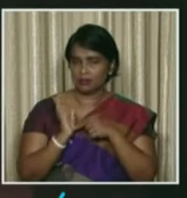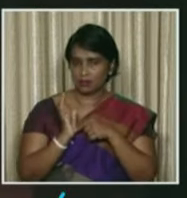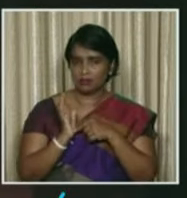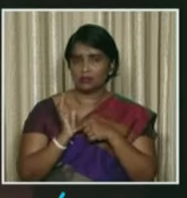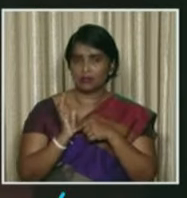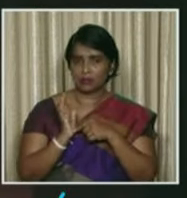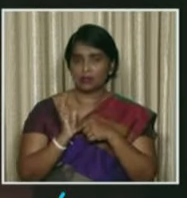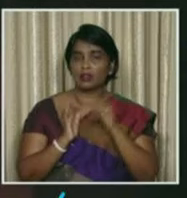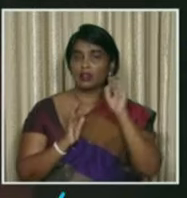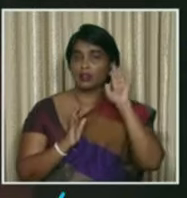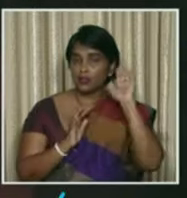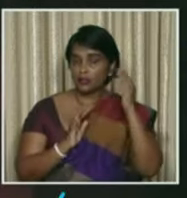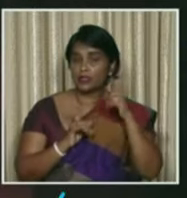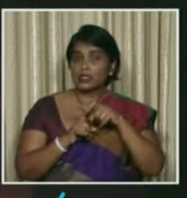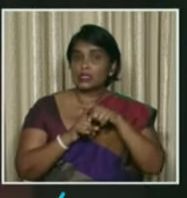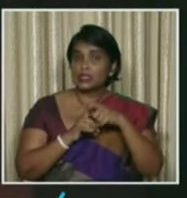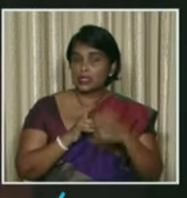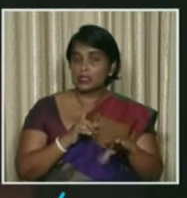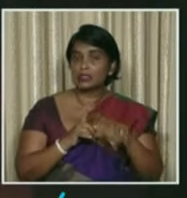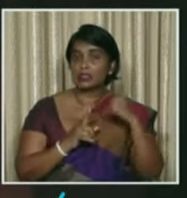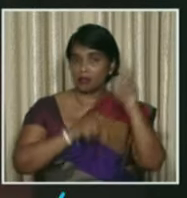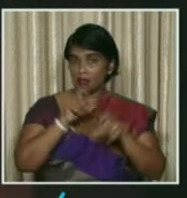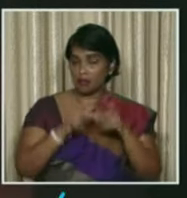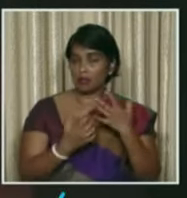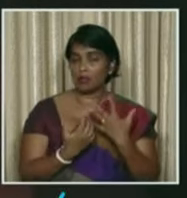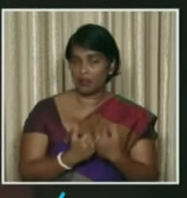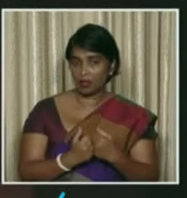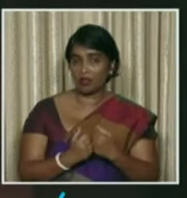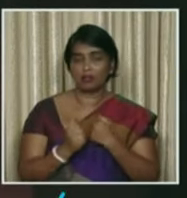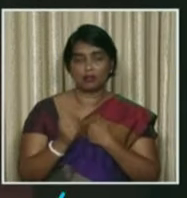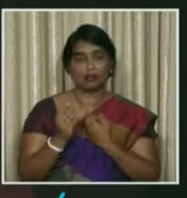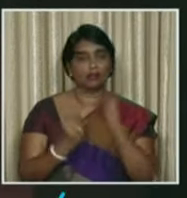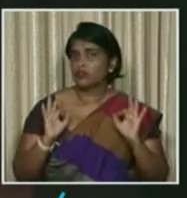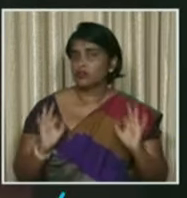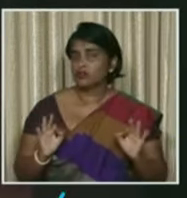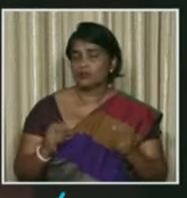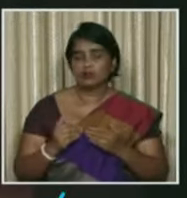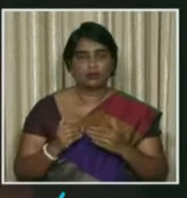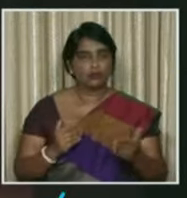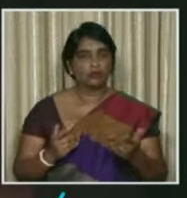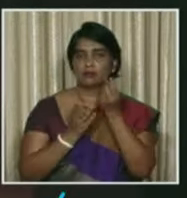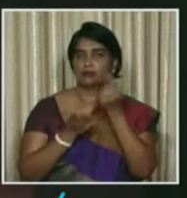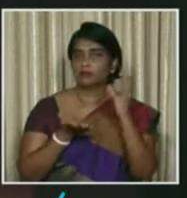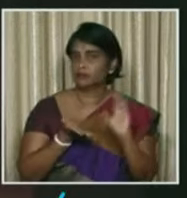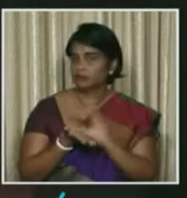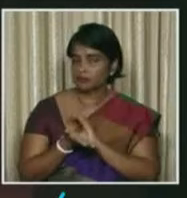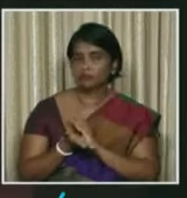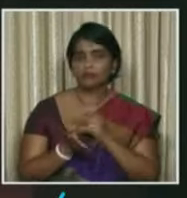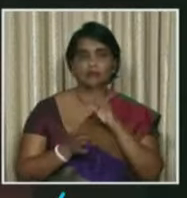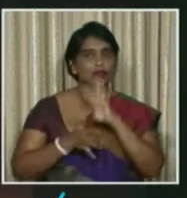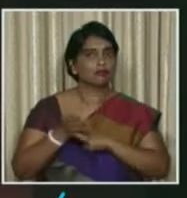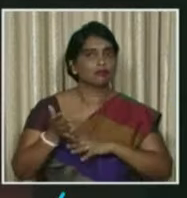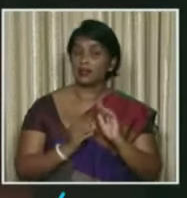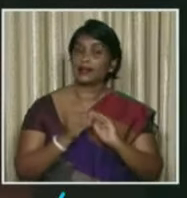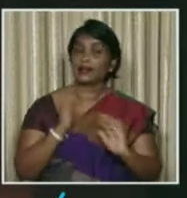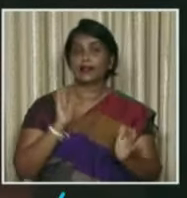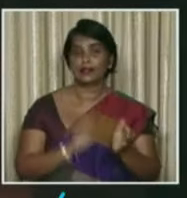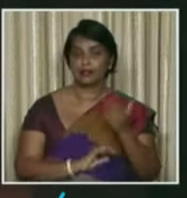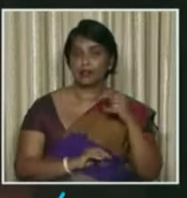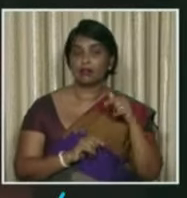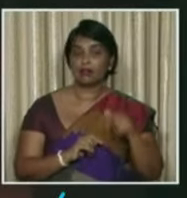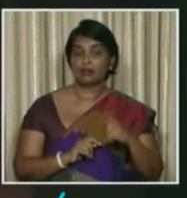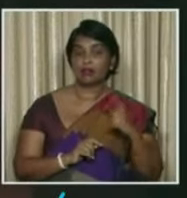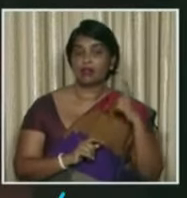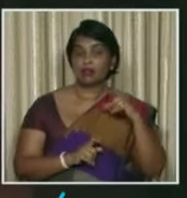කරලා. විශේෂයෙන්ම ආබාධිත රණවිරුවන්ට හිමි විය යුතු වරප්‍රසාද කප්පාදු කරන. කිසිම ප්‍රතිපාදනයක් මේ අයවැය වෙන් වෙලා නැහැ. දැන්